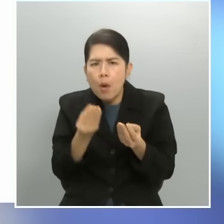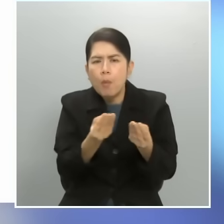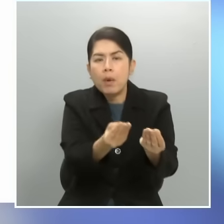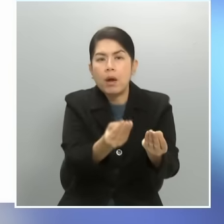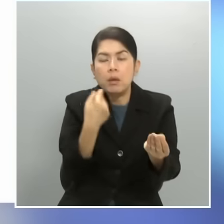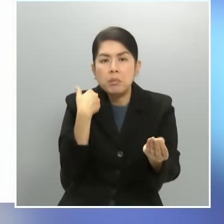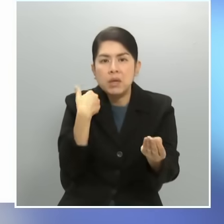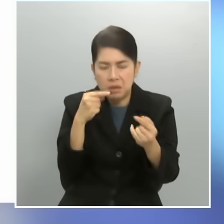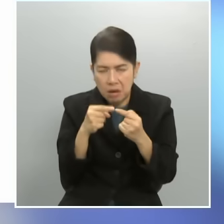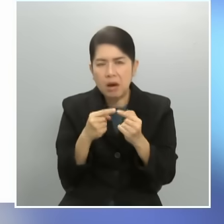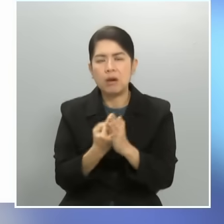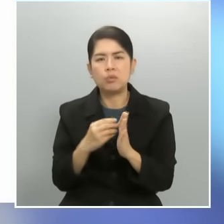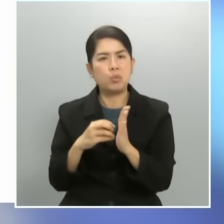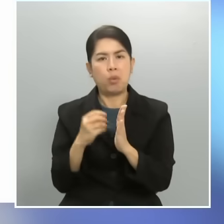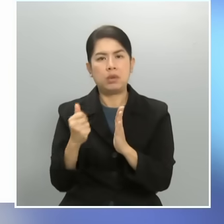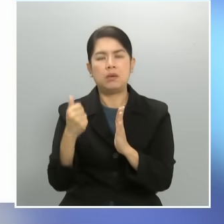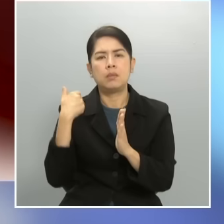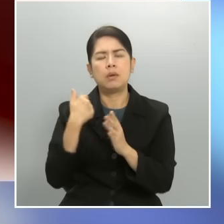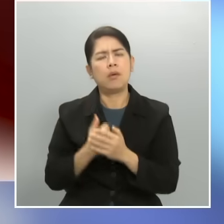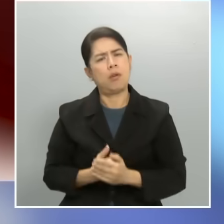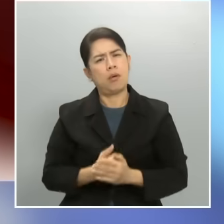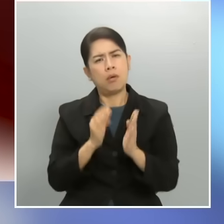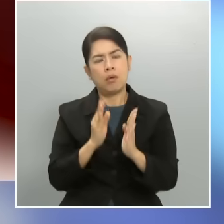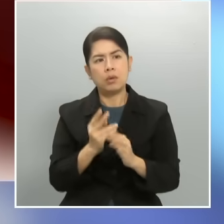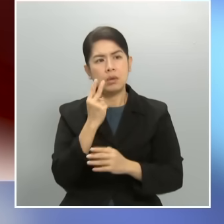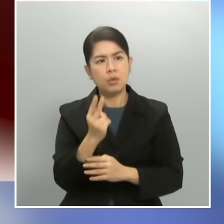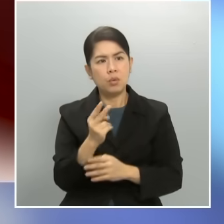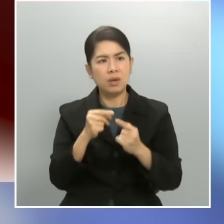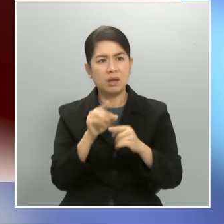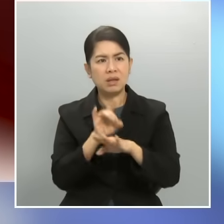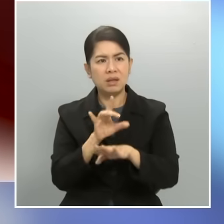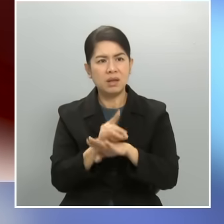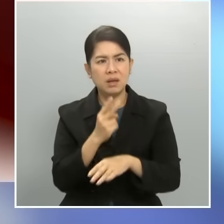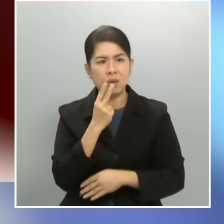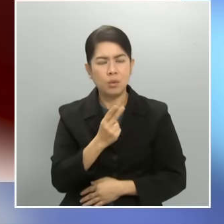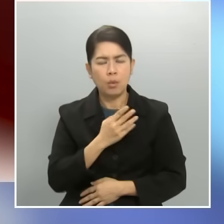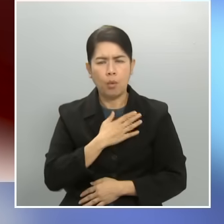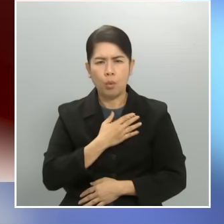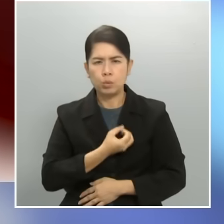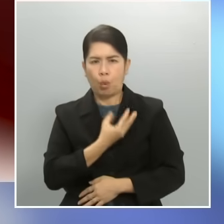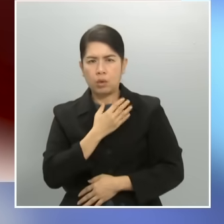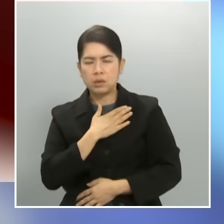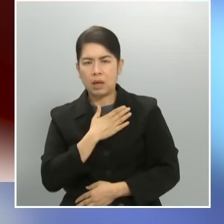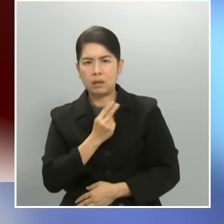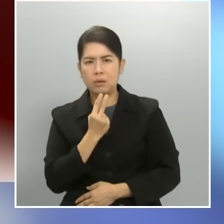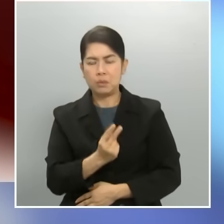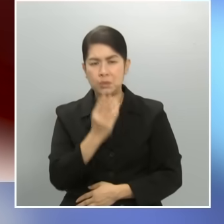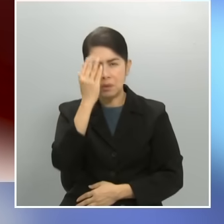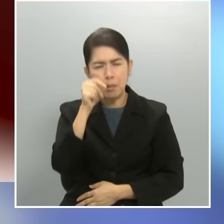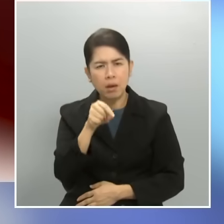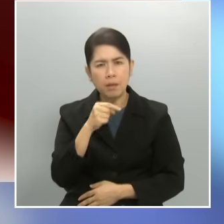โค้ชต่างๆเหล่านี้นะครับทำให้ชาวเน็ตที่เห็นเนี่ยถึงกับตกใจนะฮะถึงก็ตกใจนะครับบอกว่า